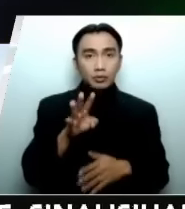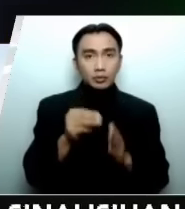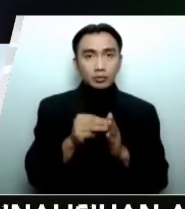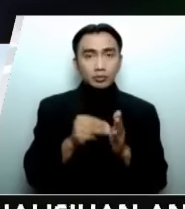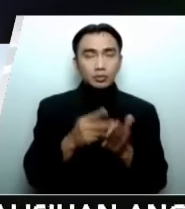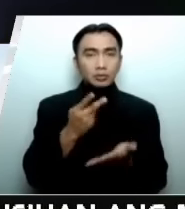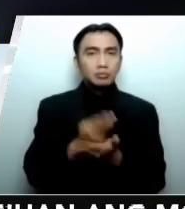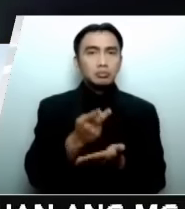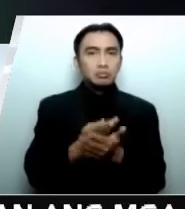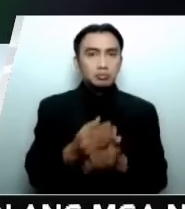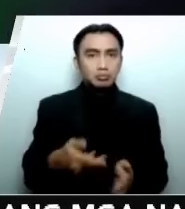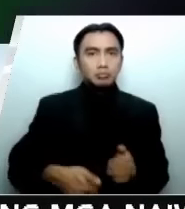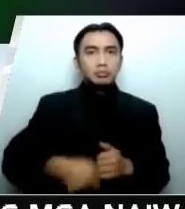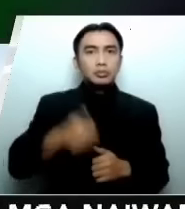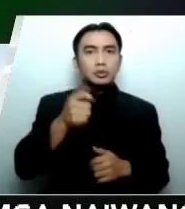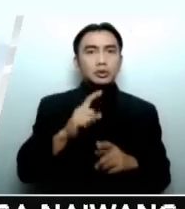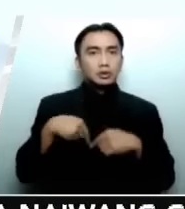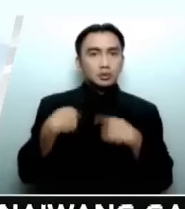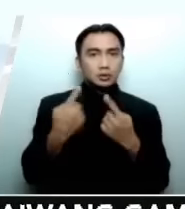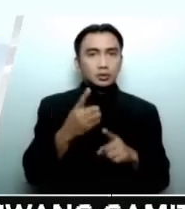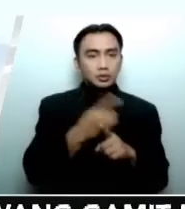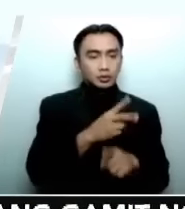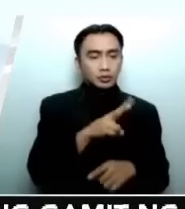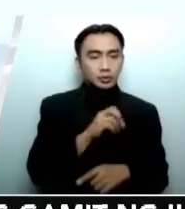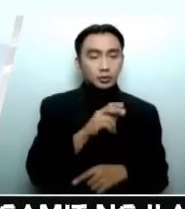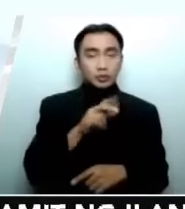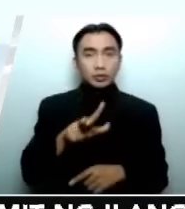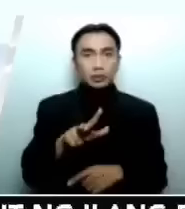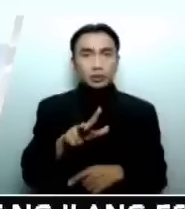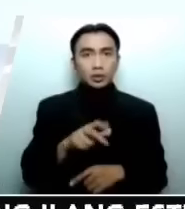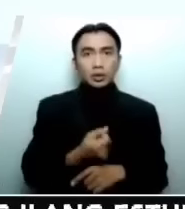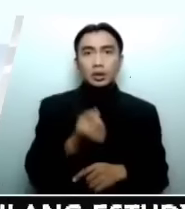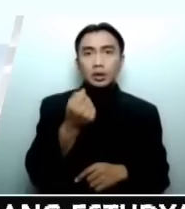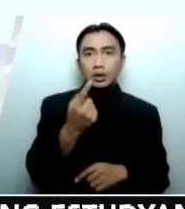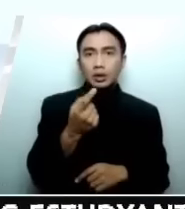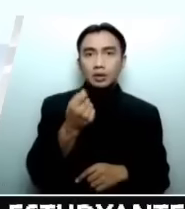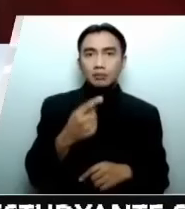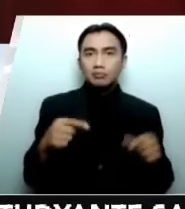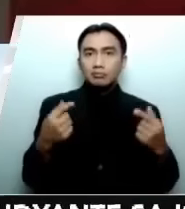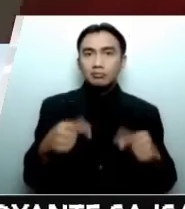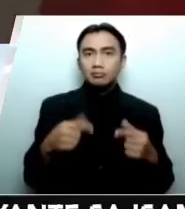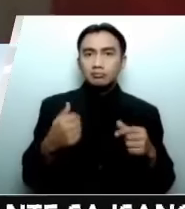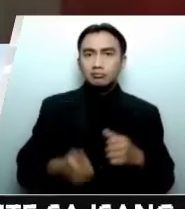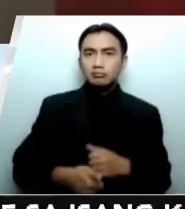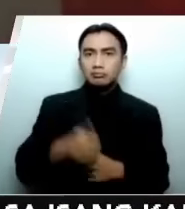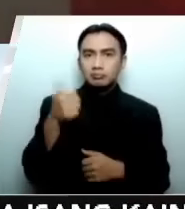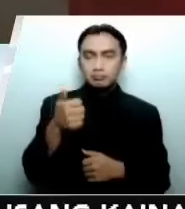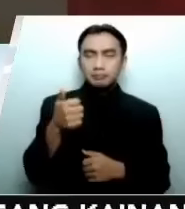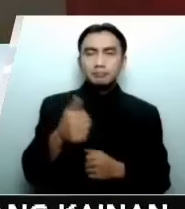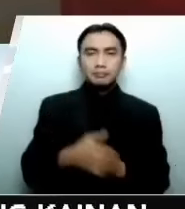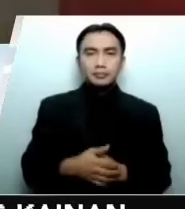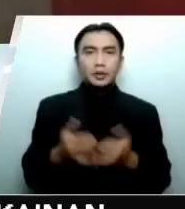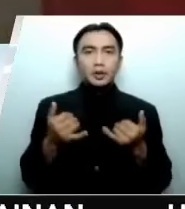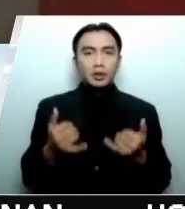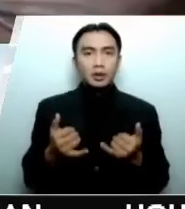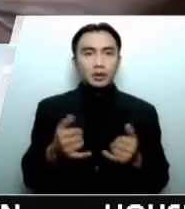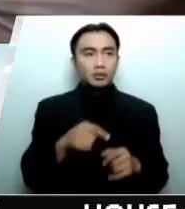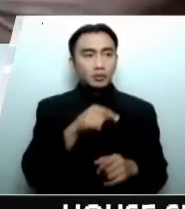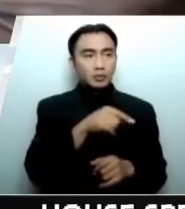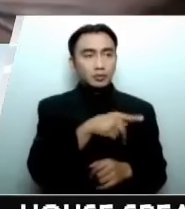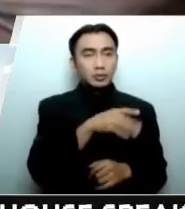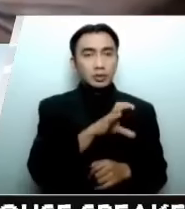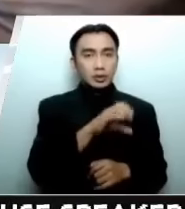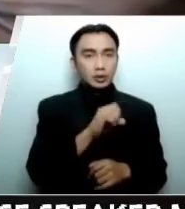napalanunan simula December 2023 sa 11 Lotto Games jackpot. Sinusubukan pa namin kunin ang panig ng PCSO tungkol